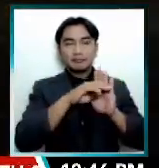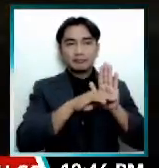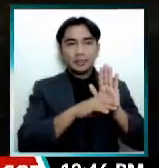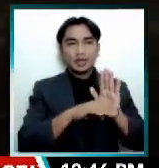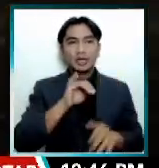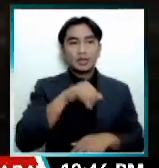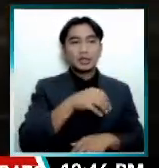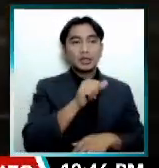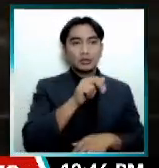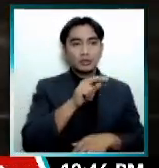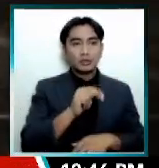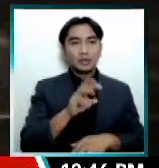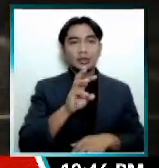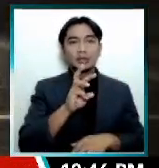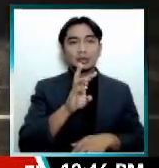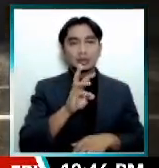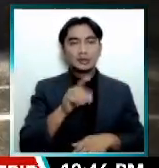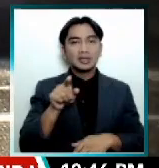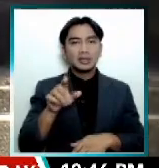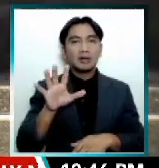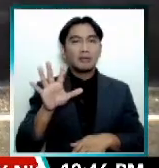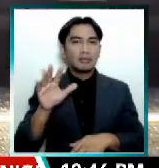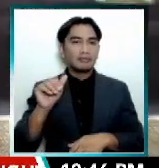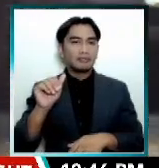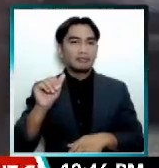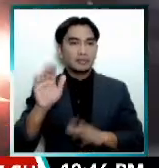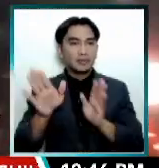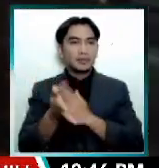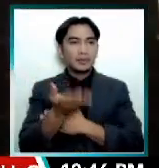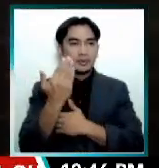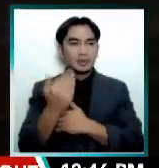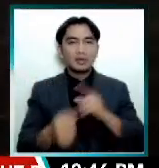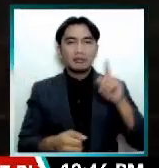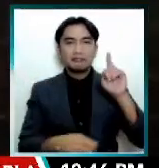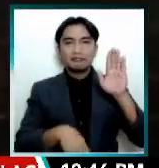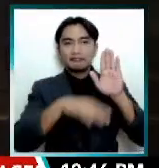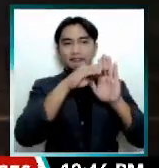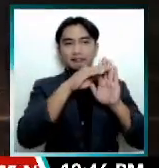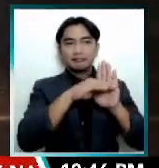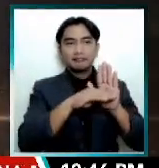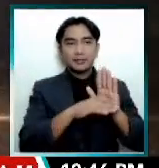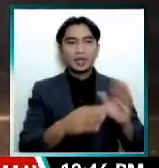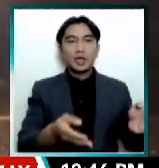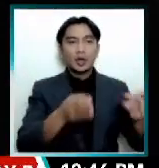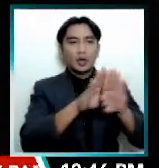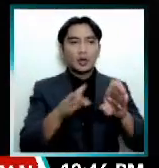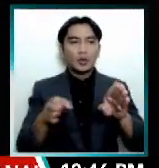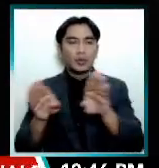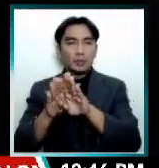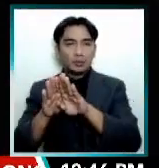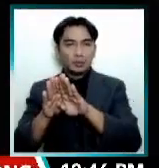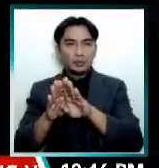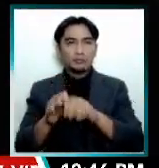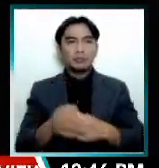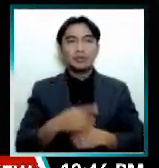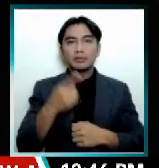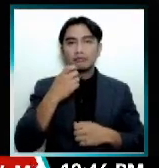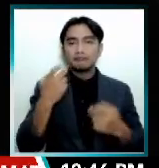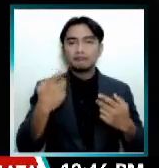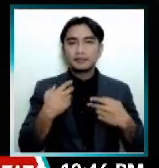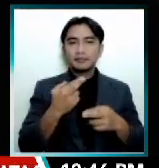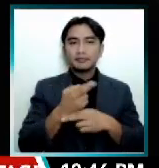sa Barangay Ilog malapit sa Rizal Medical Center at Barangay Ugong sa Valley Verde 5 sa Pasig City, sa C5